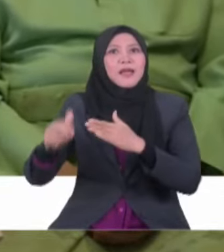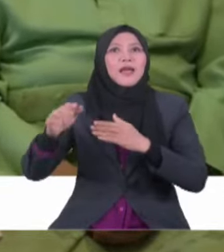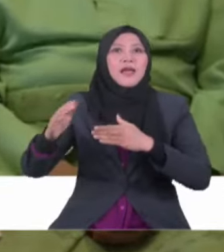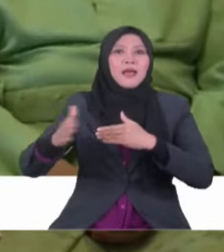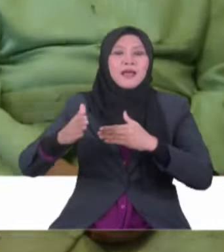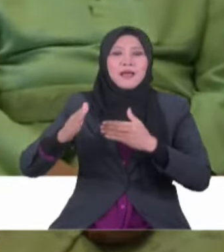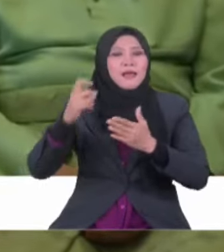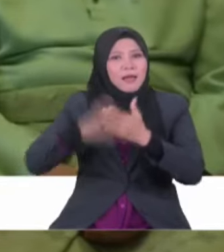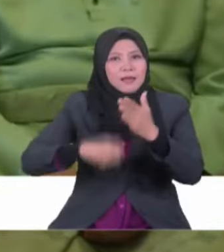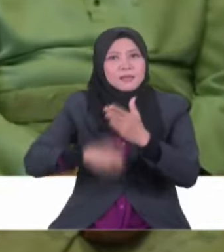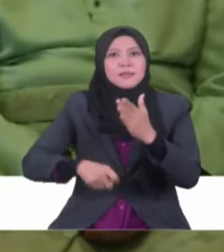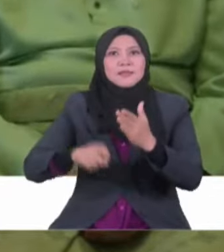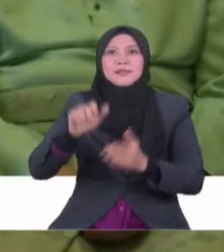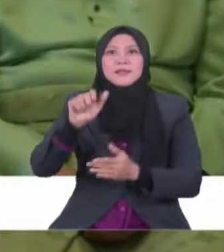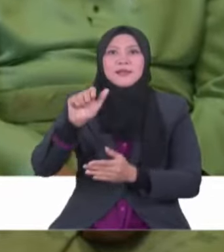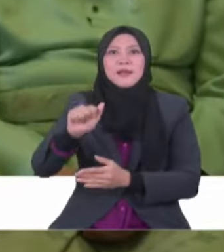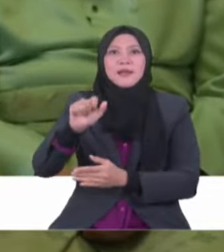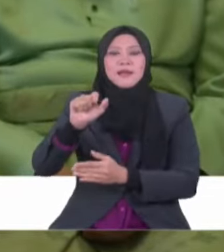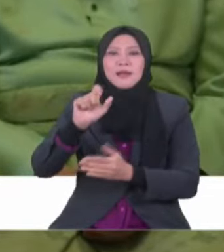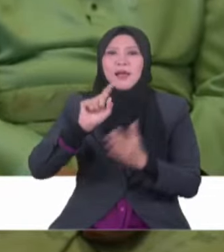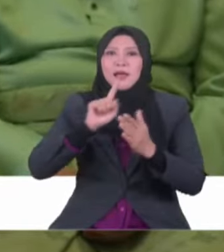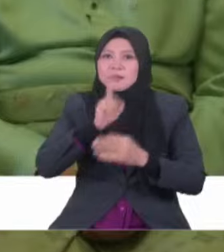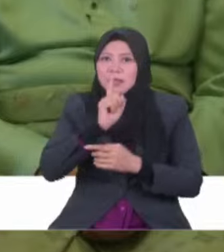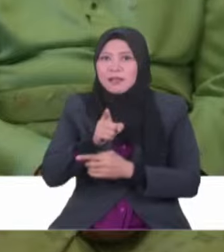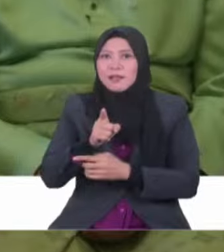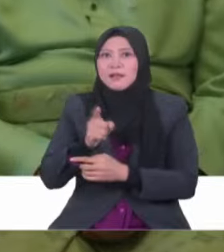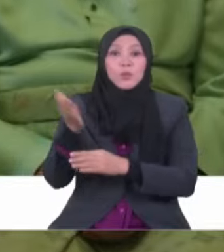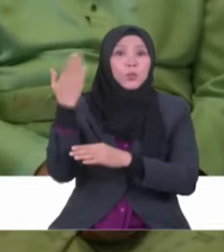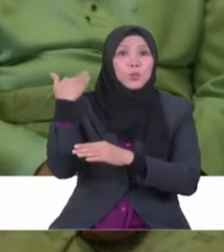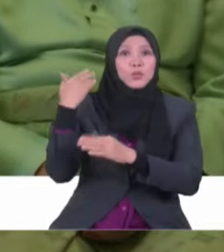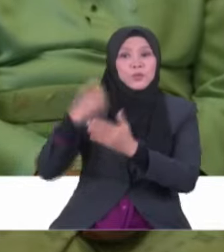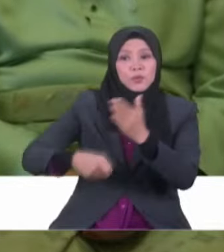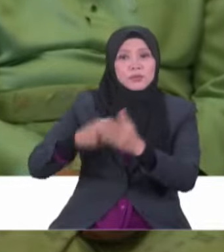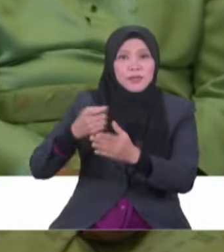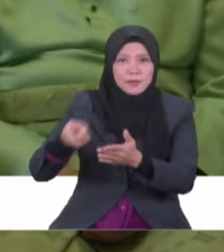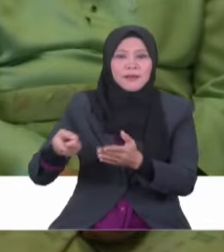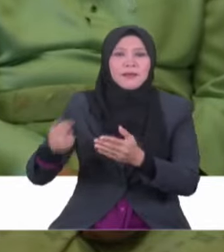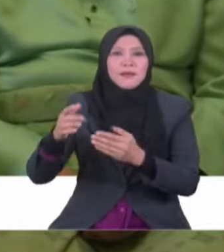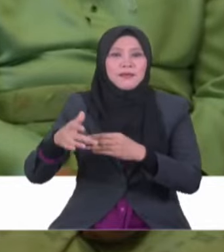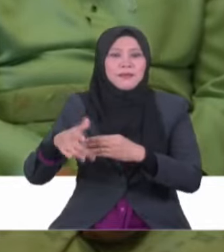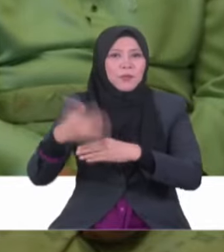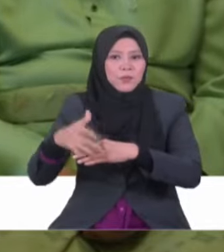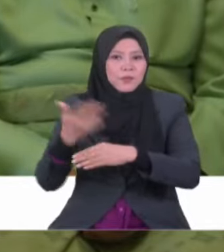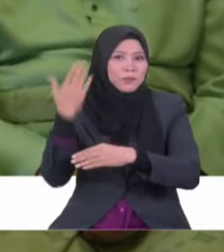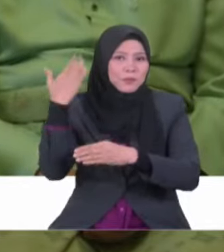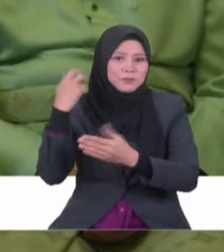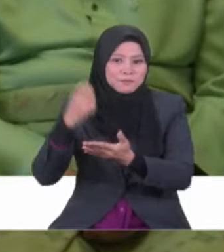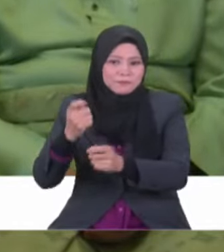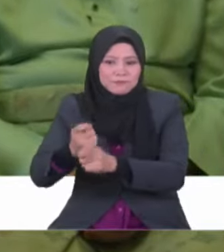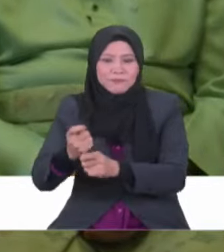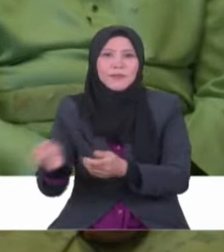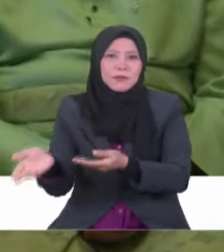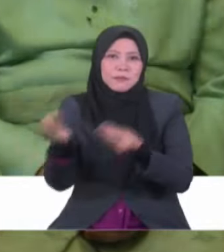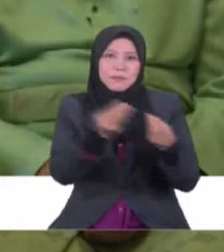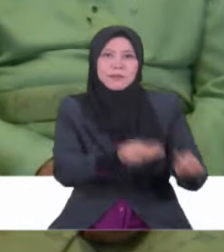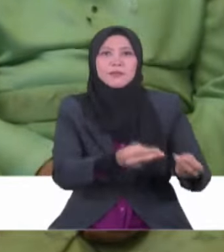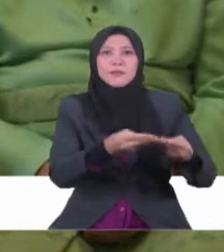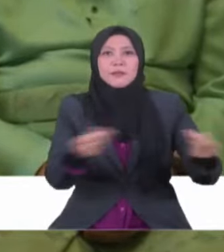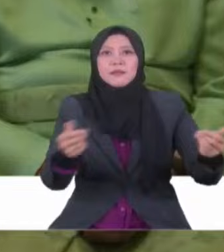asal. Dan mungkin saya kata Kementerian Kewangan tetapkan kos dari segi itu saja, tetapi